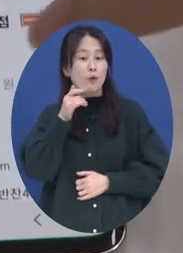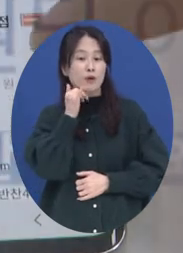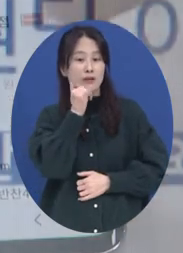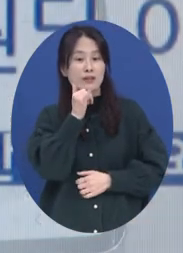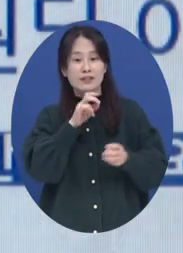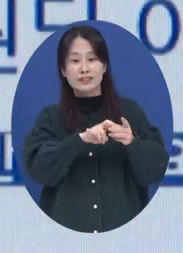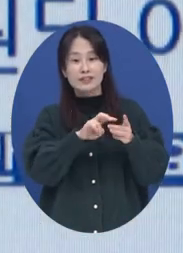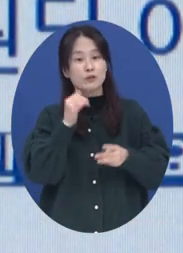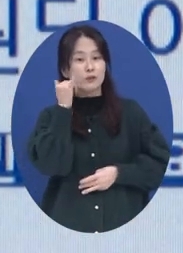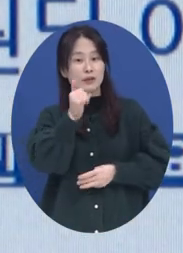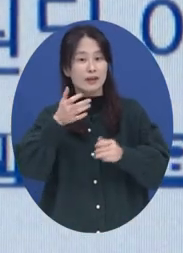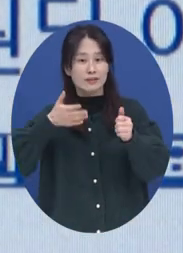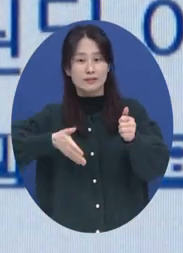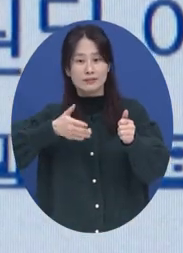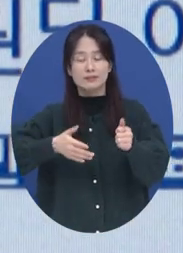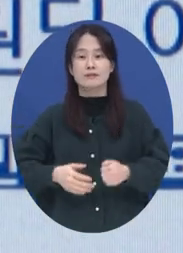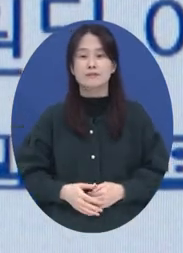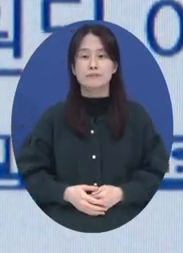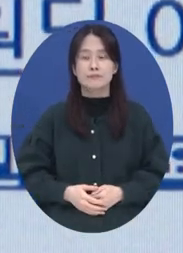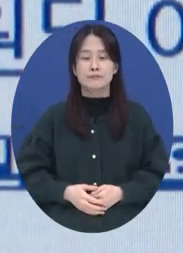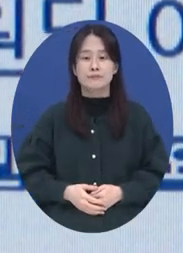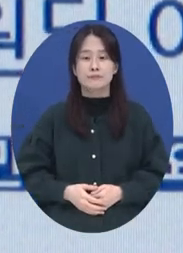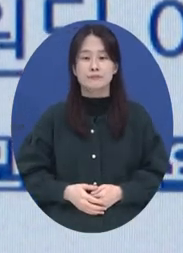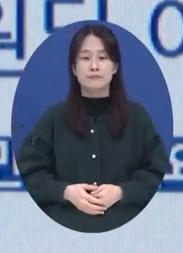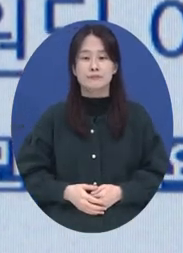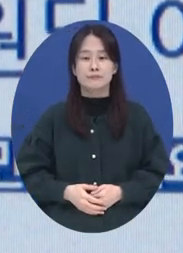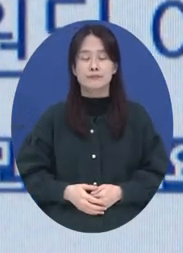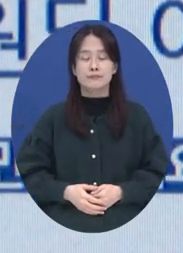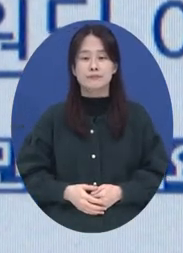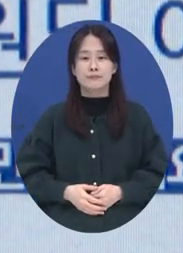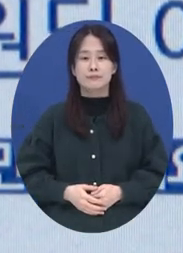됩니다 경기 주 tv 구형 술입니다